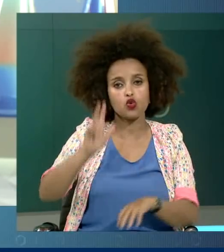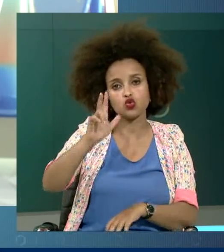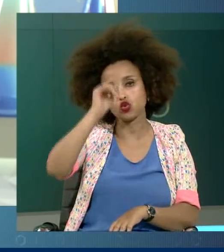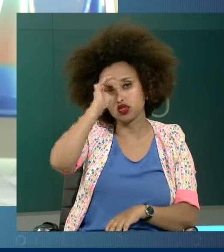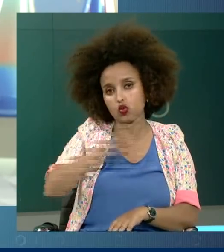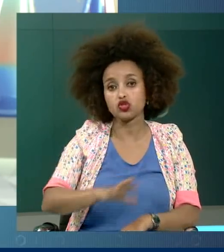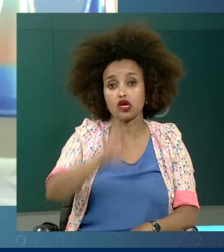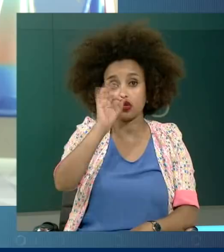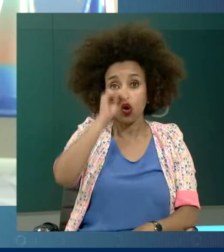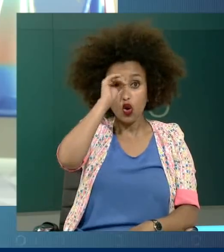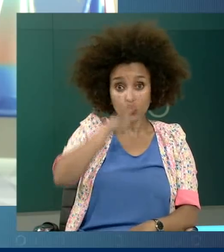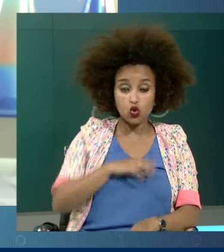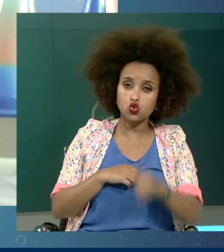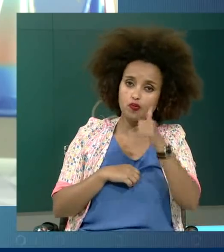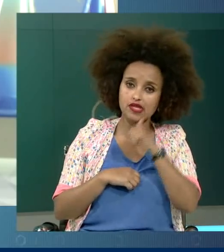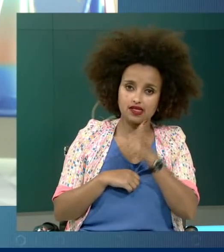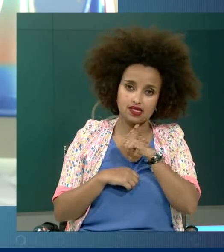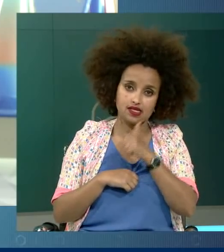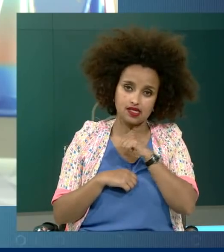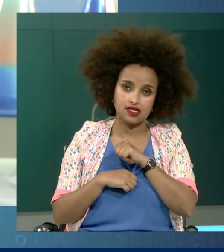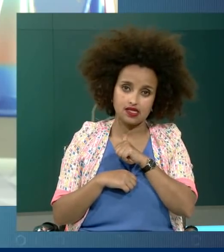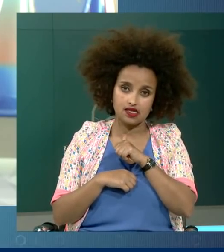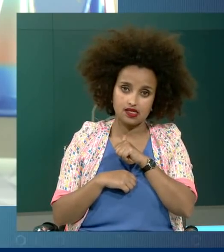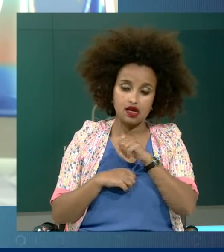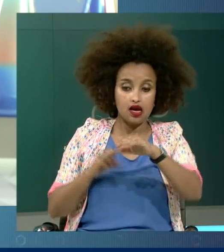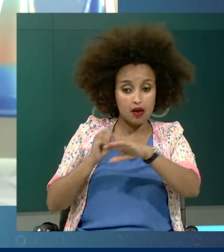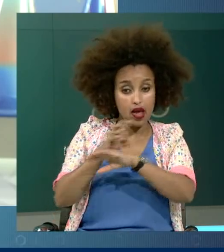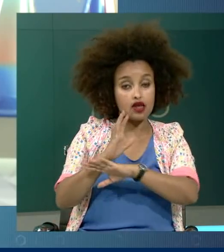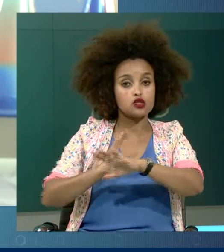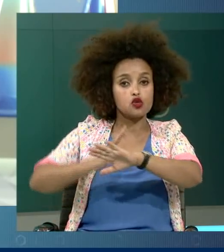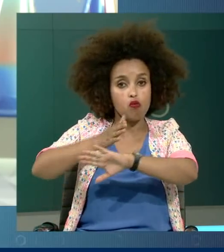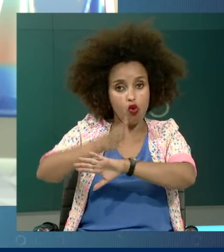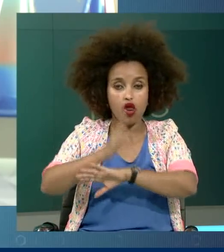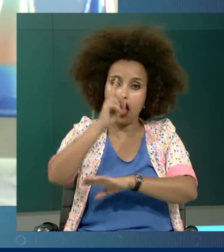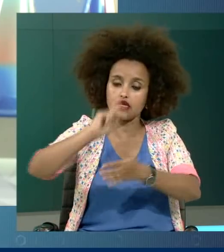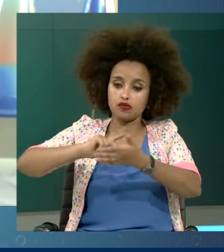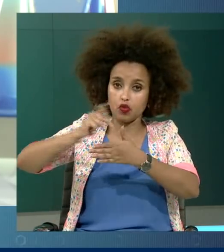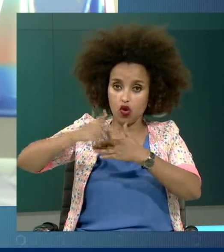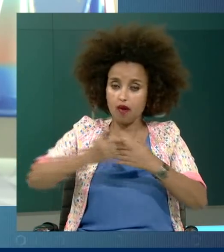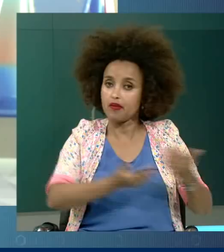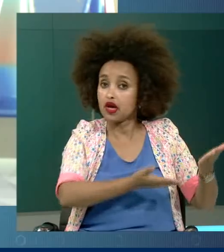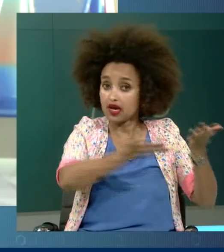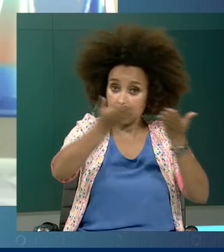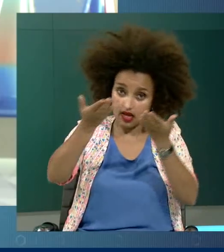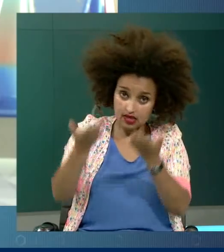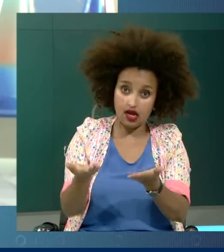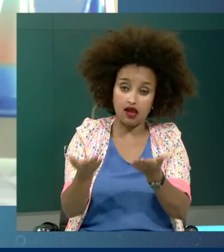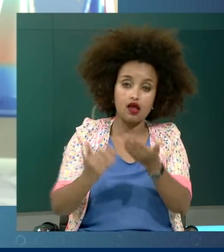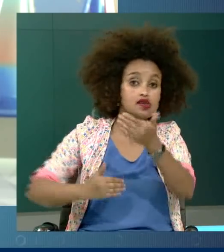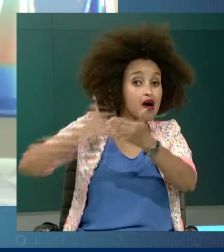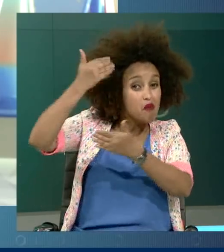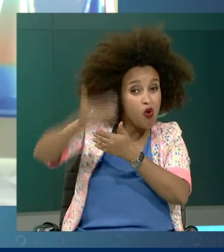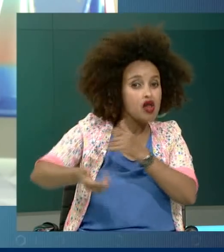ተገኝቷል። 3ቱም ሴቶች መሆናቸውን የጤና ሚኒስቴር አሳወቀው። ከመልእክት በኋላ አንድ ፕሮግራም ወደ እናንተ ወደ ተመልካቾች እናደርሳለን። ከዛ